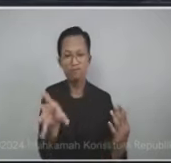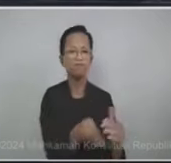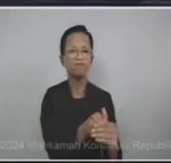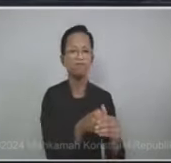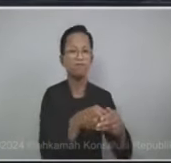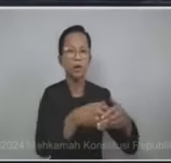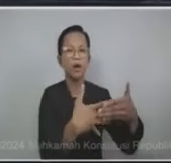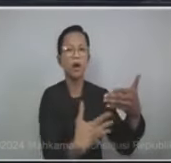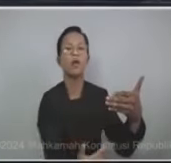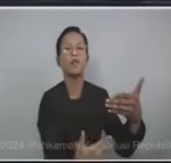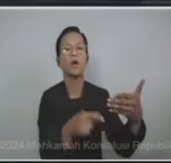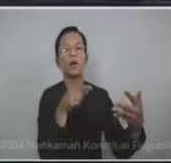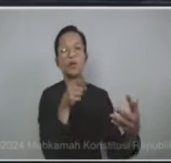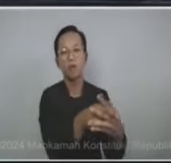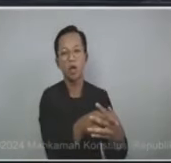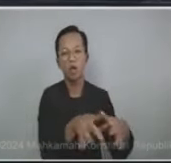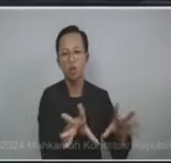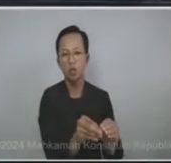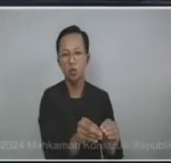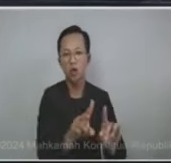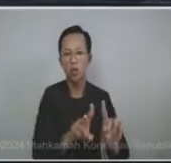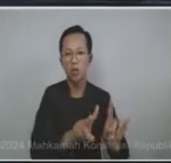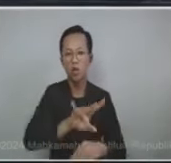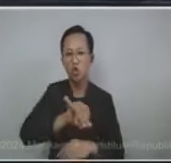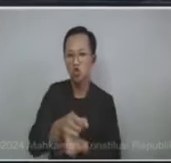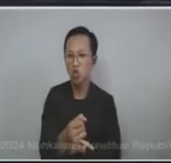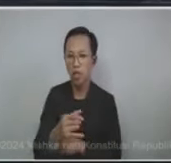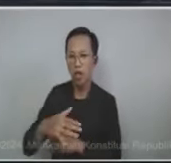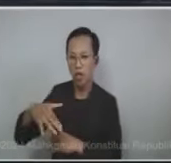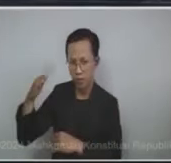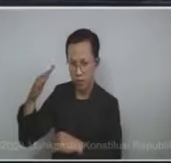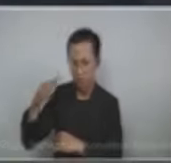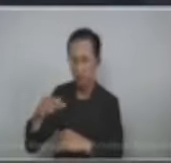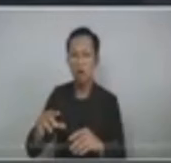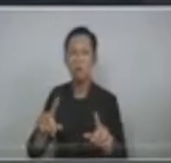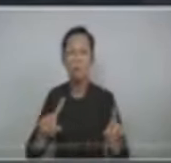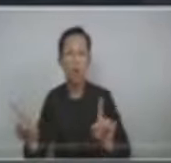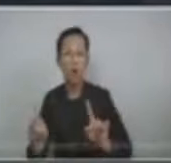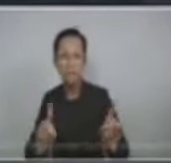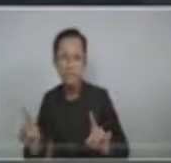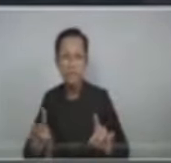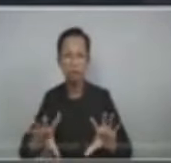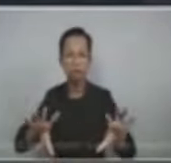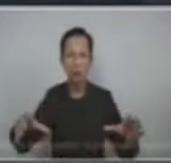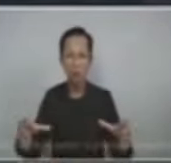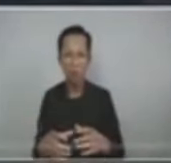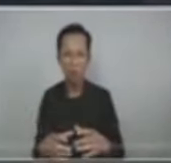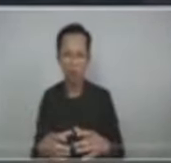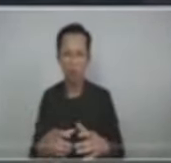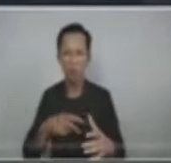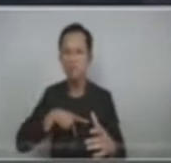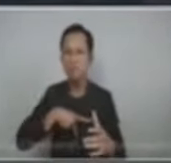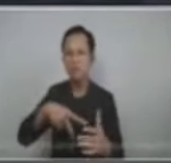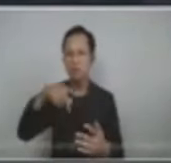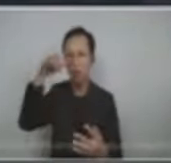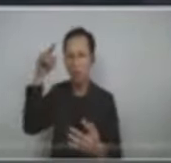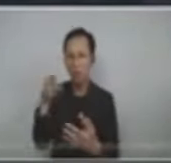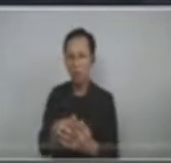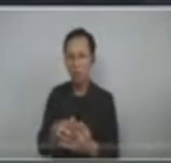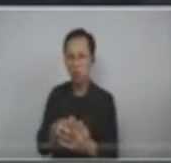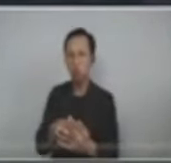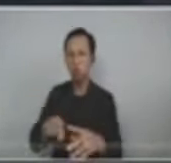tetap lebih dari 12 juta jiwa partai politik atau gabungan partai politik pesta pemilu harus memperoleh suara